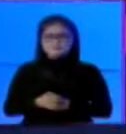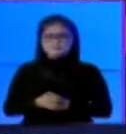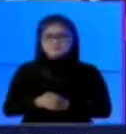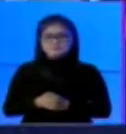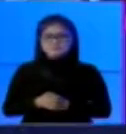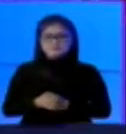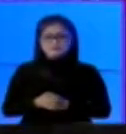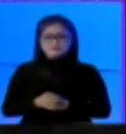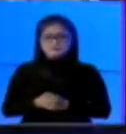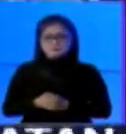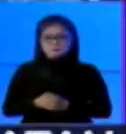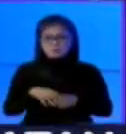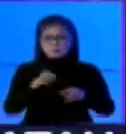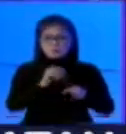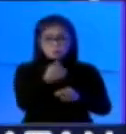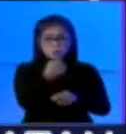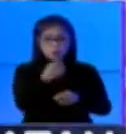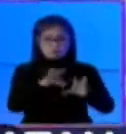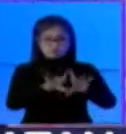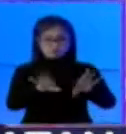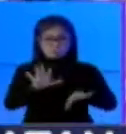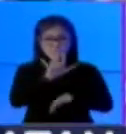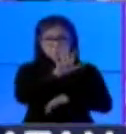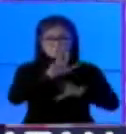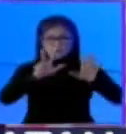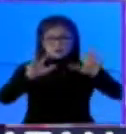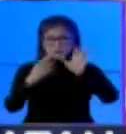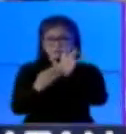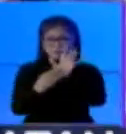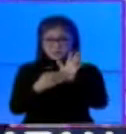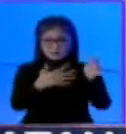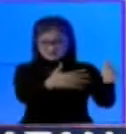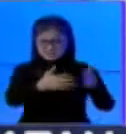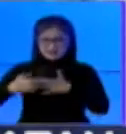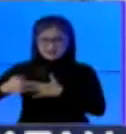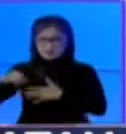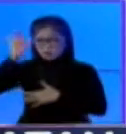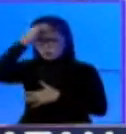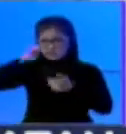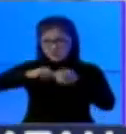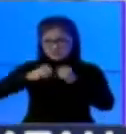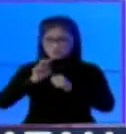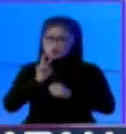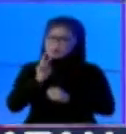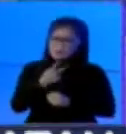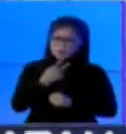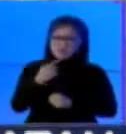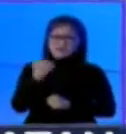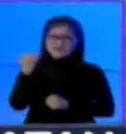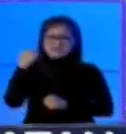Tumpukan uang senilai 58 miliar rupiah ini hasil sitaan Bareskrim Polri dari kasus penipuan sindikat internasional terkait